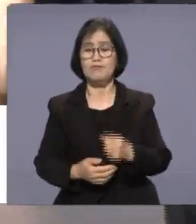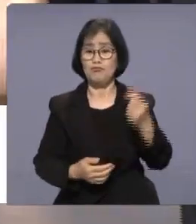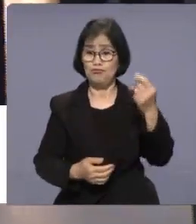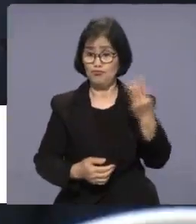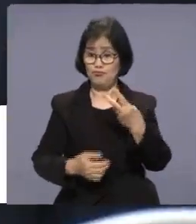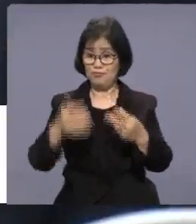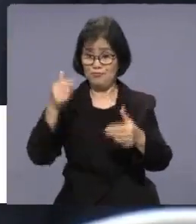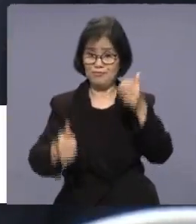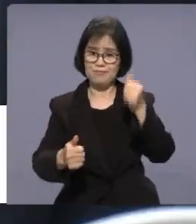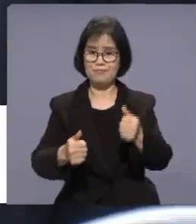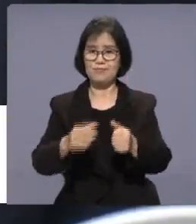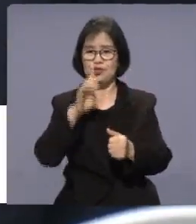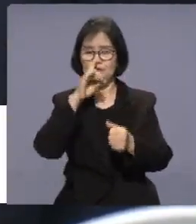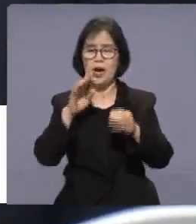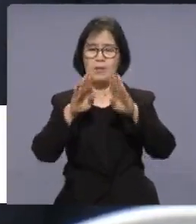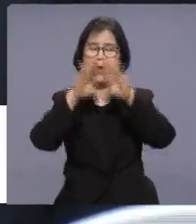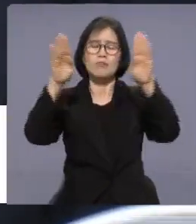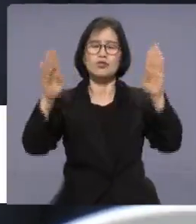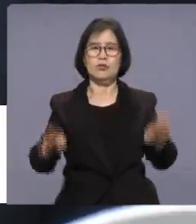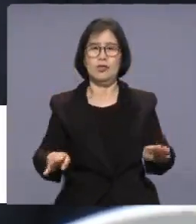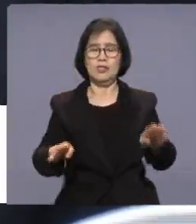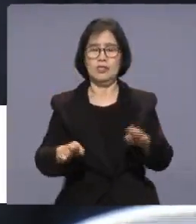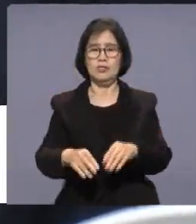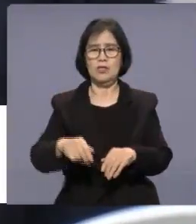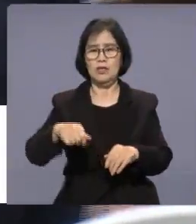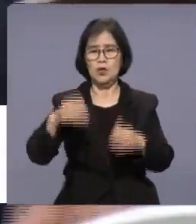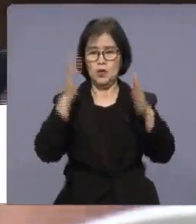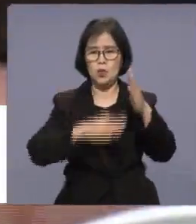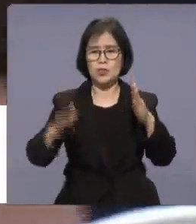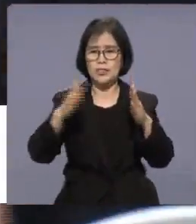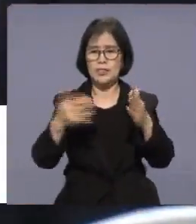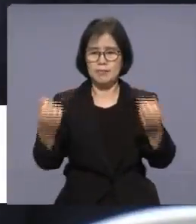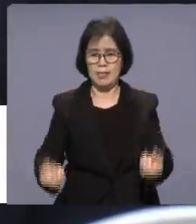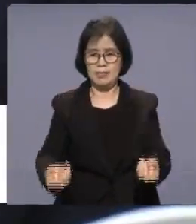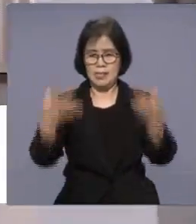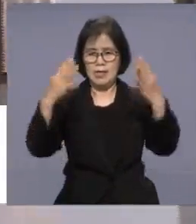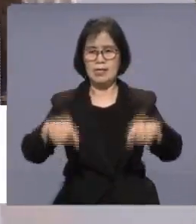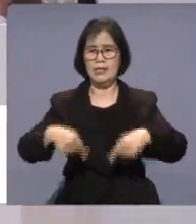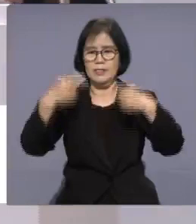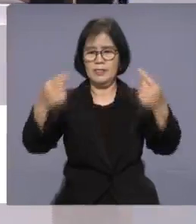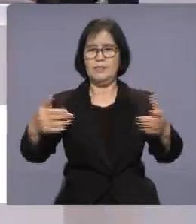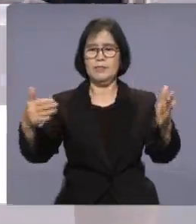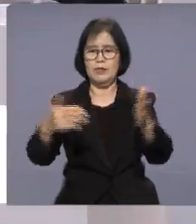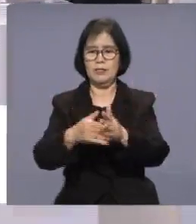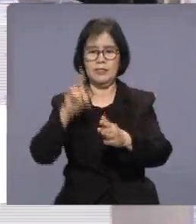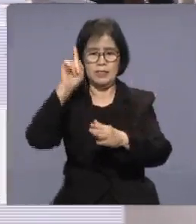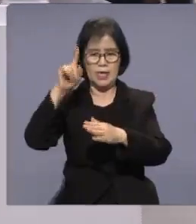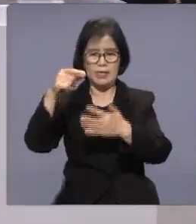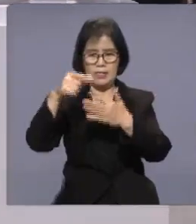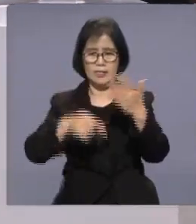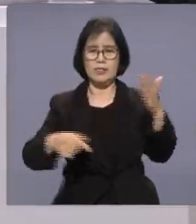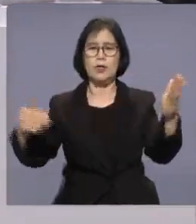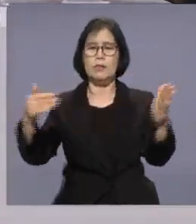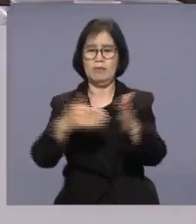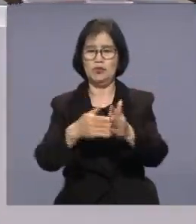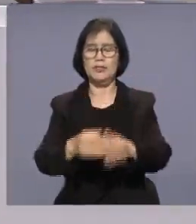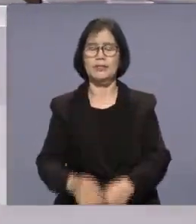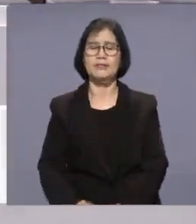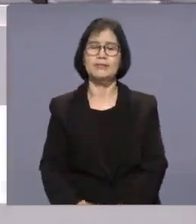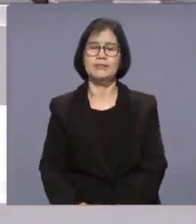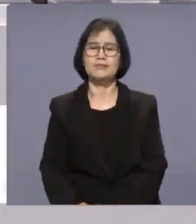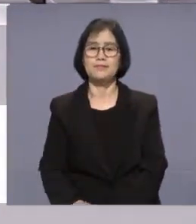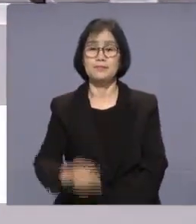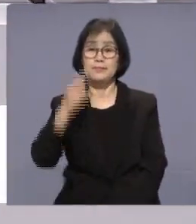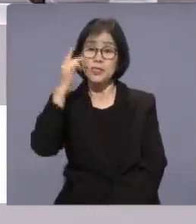정상은 국립중앙박물관에서 열리는 공식 만찬 행사 참석을 끝으로 내일 일정을 마무리합니다.